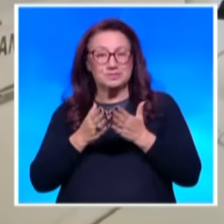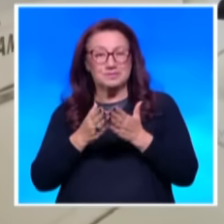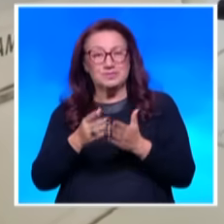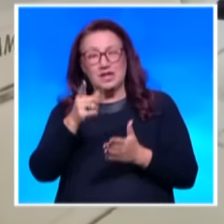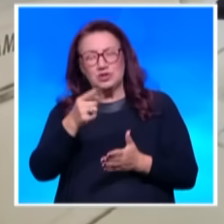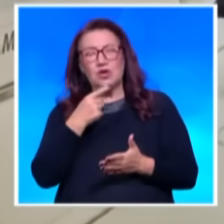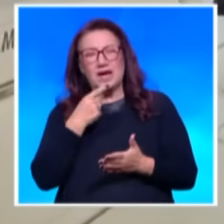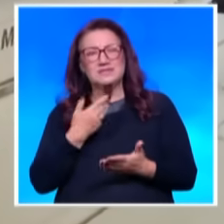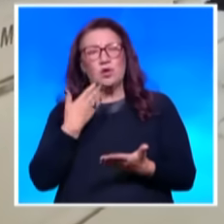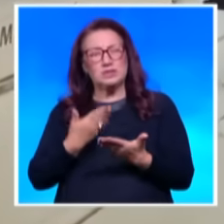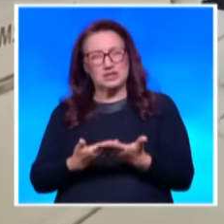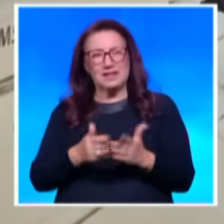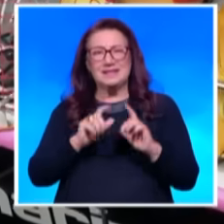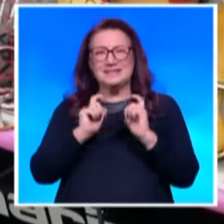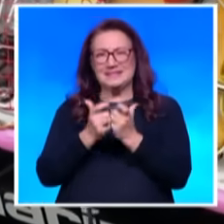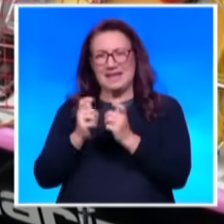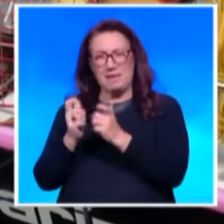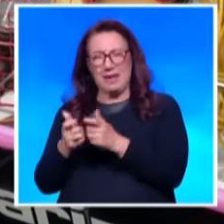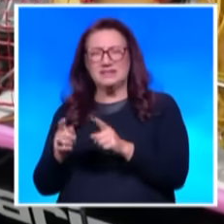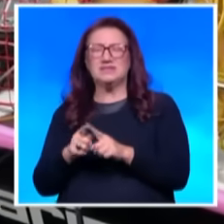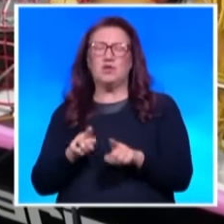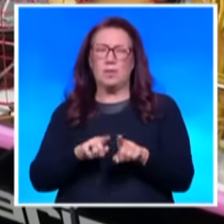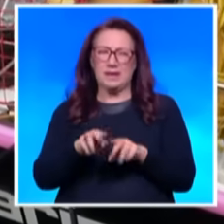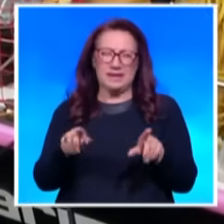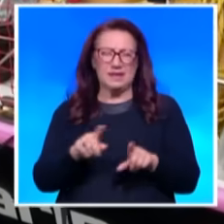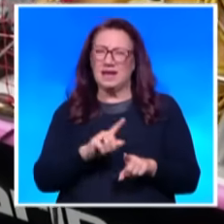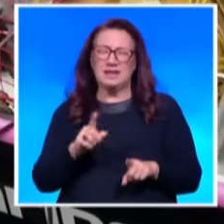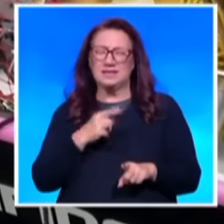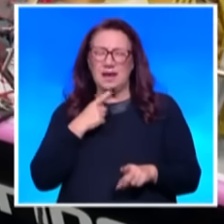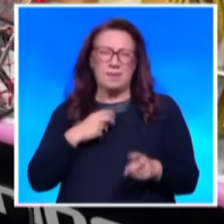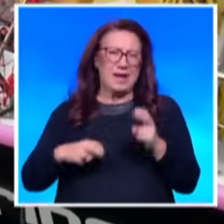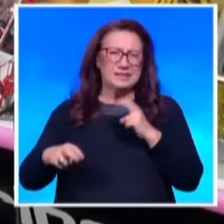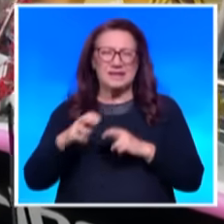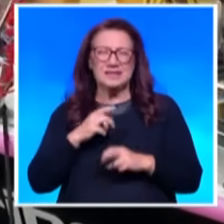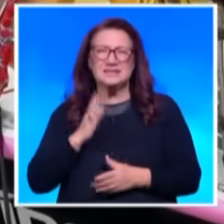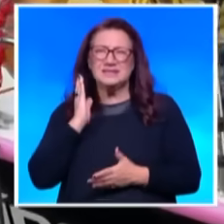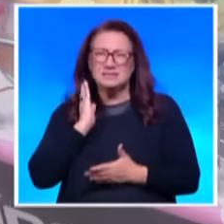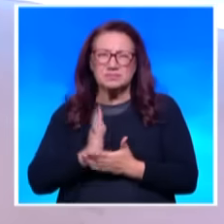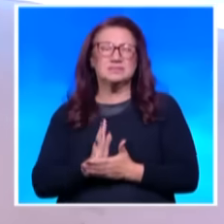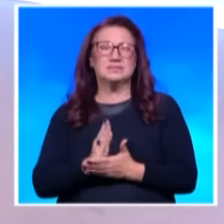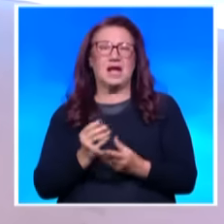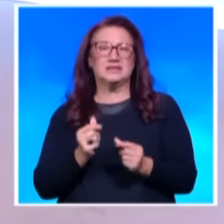и приятелите си, че няма да предприема самоубийствени ходове в търсене на успешен финал.